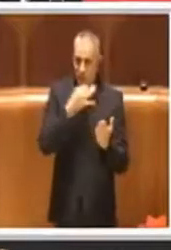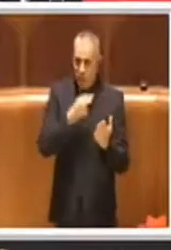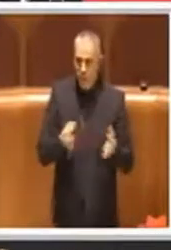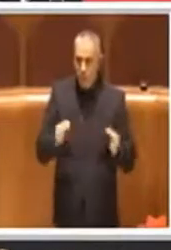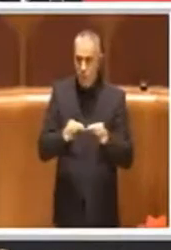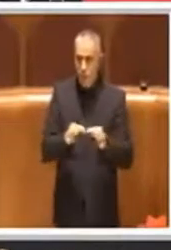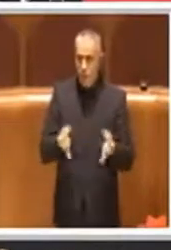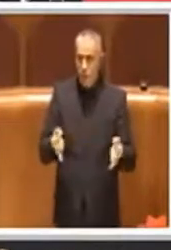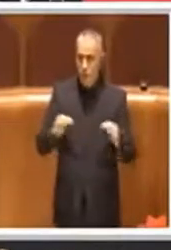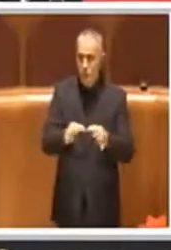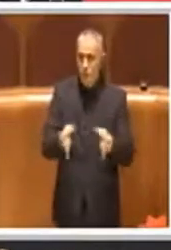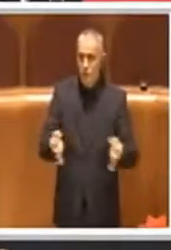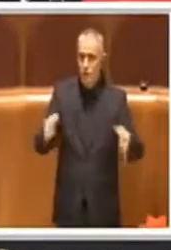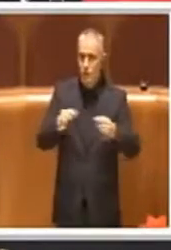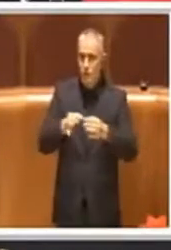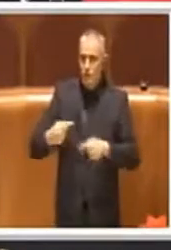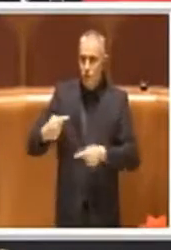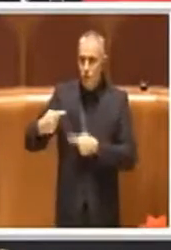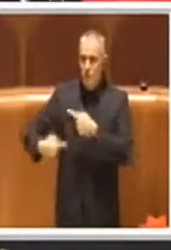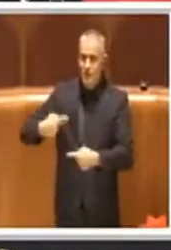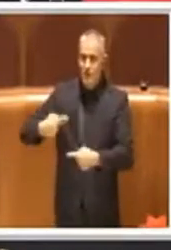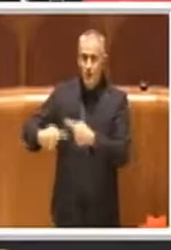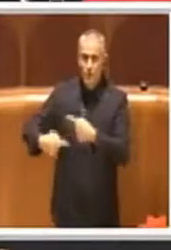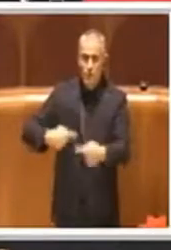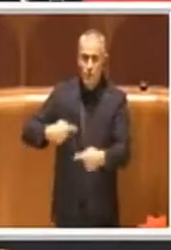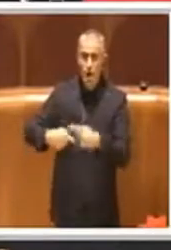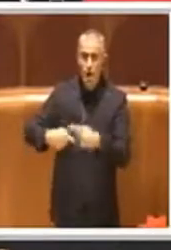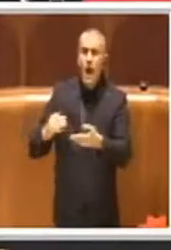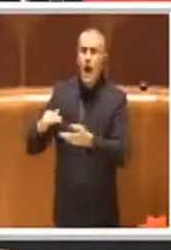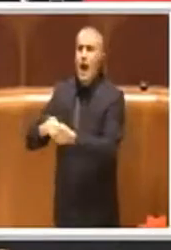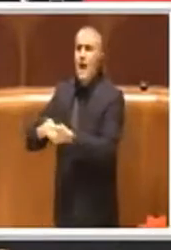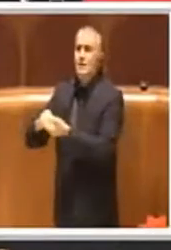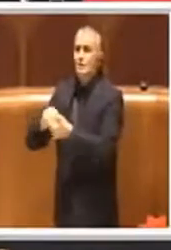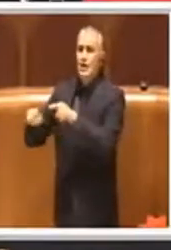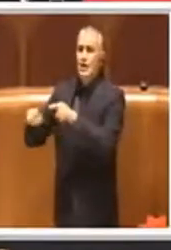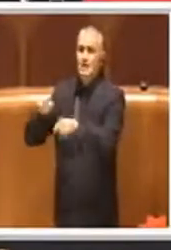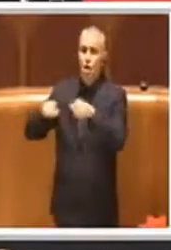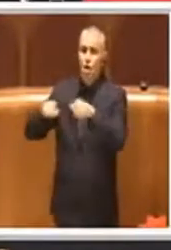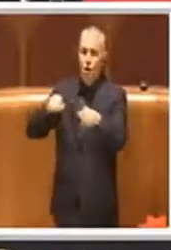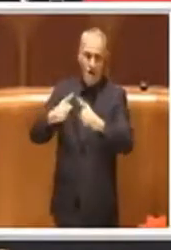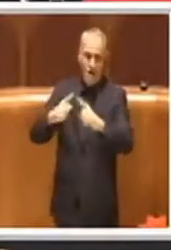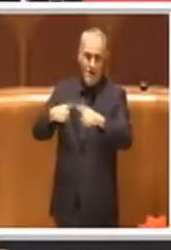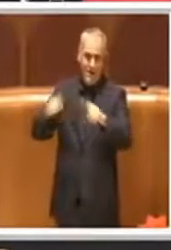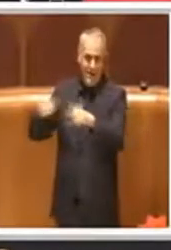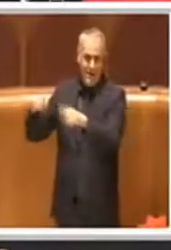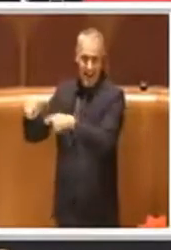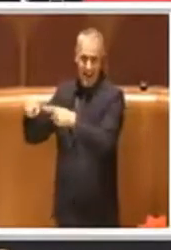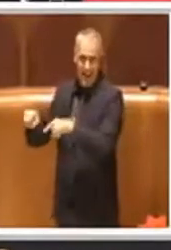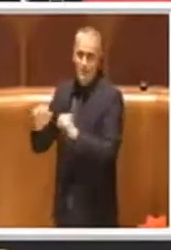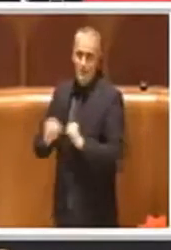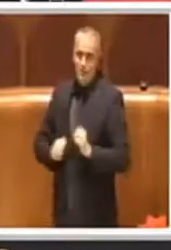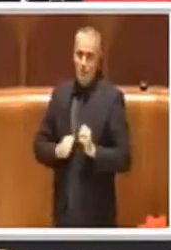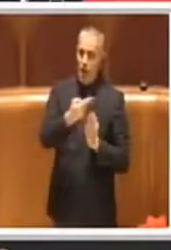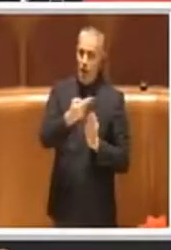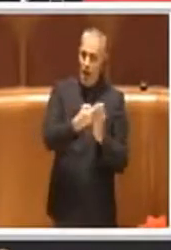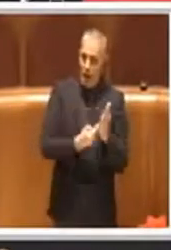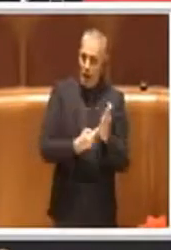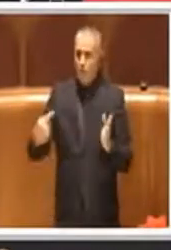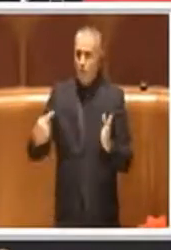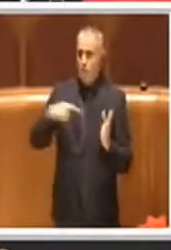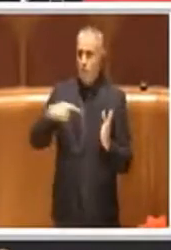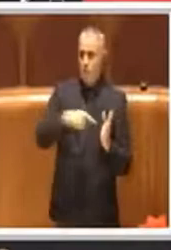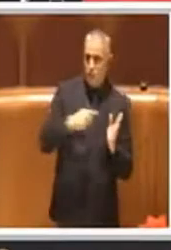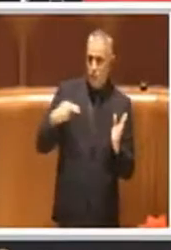ricorrente cui possano riferirsi tutte queste le associazioni di ciascun settore. E poi a promuovere,